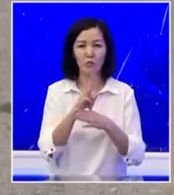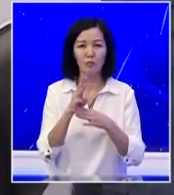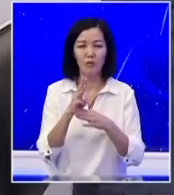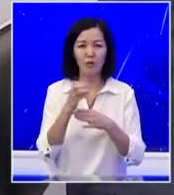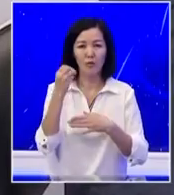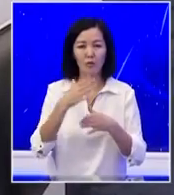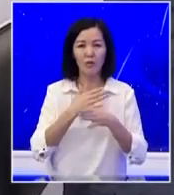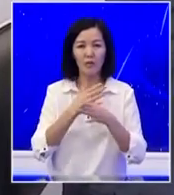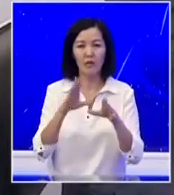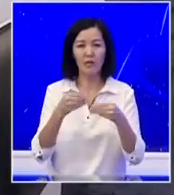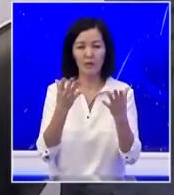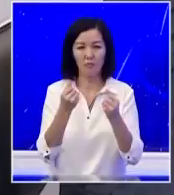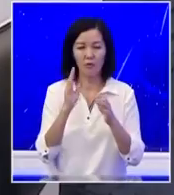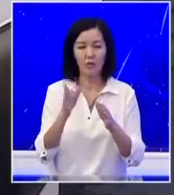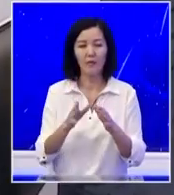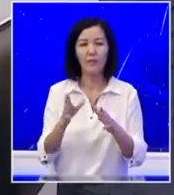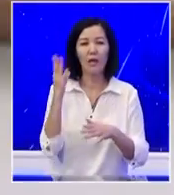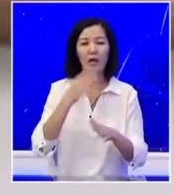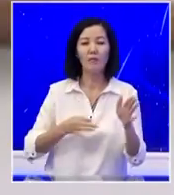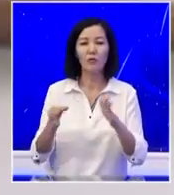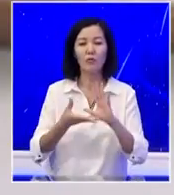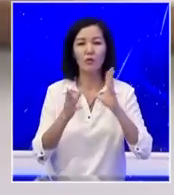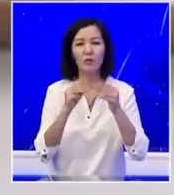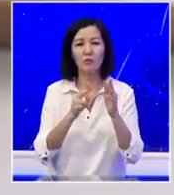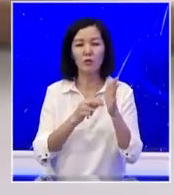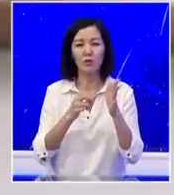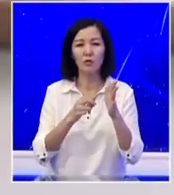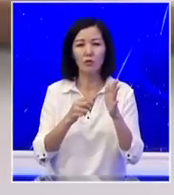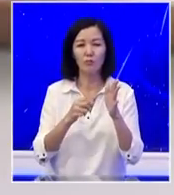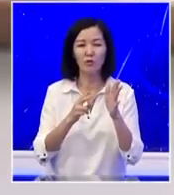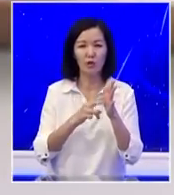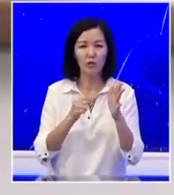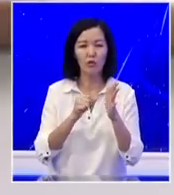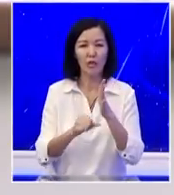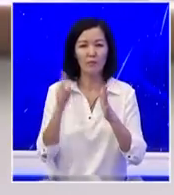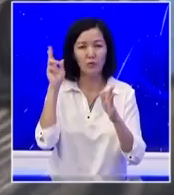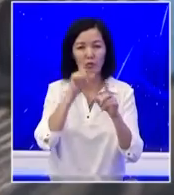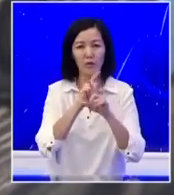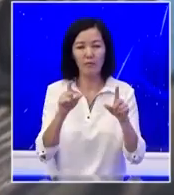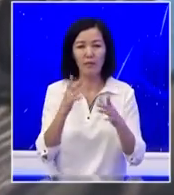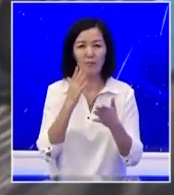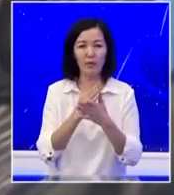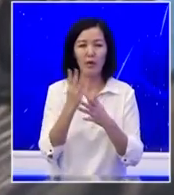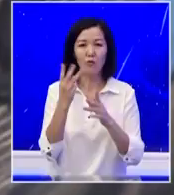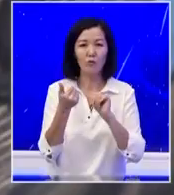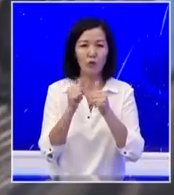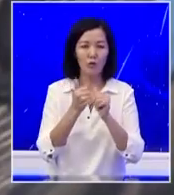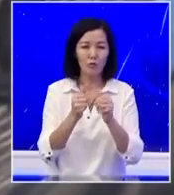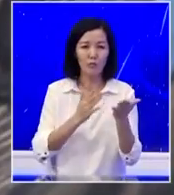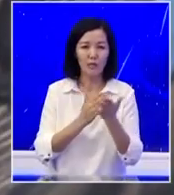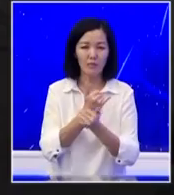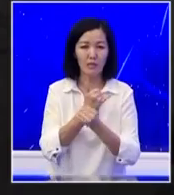арқылы. Алматы облысы аумағында 760 орта білім беру мекемесі бар. Оның 38-і 3 ауысымда қызмет